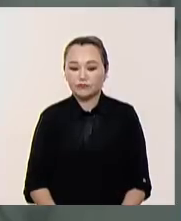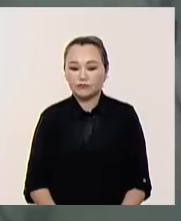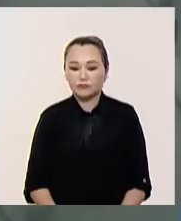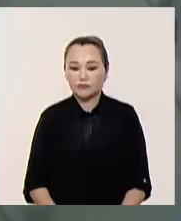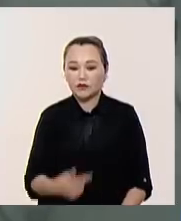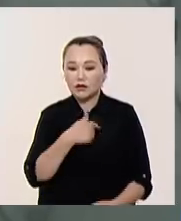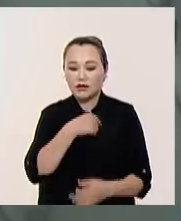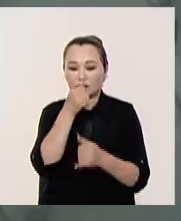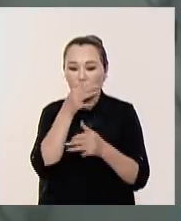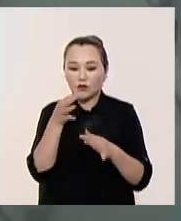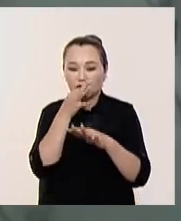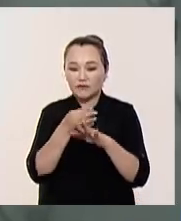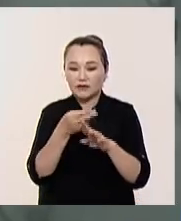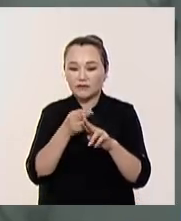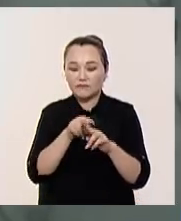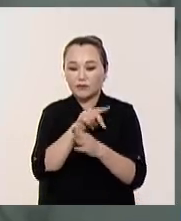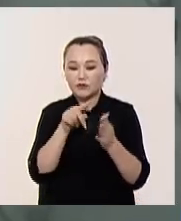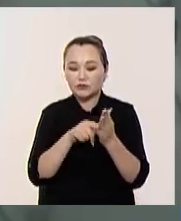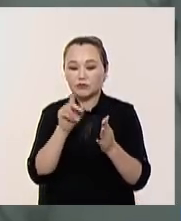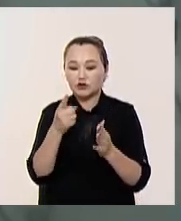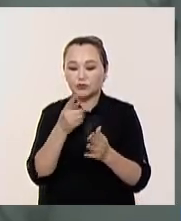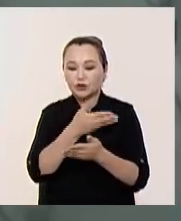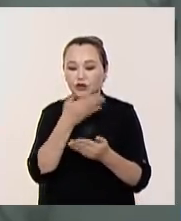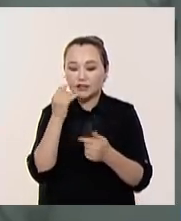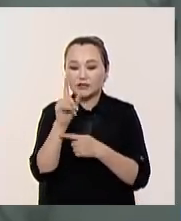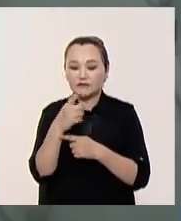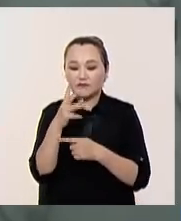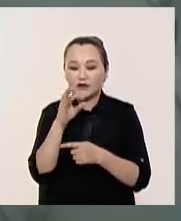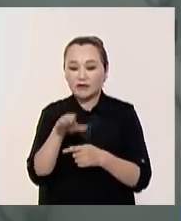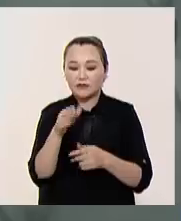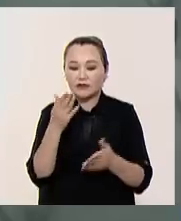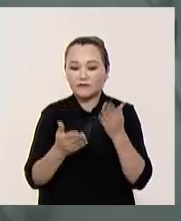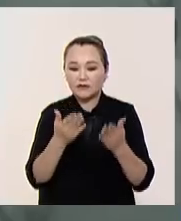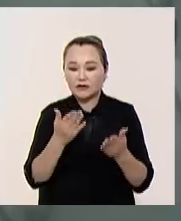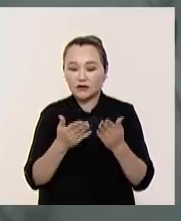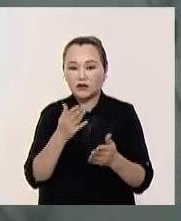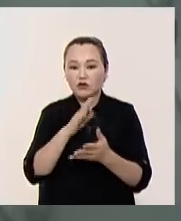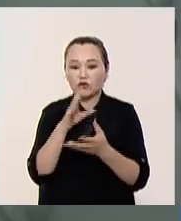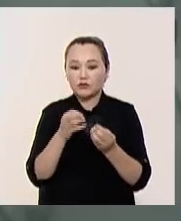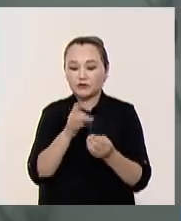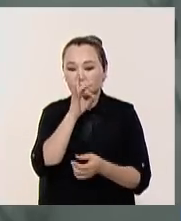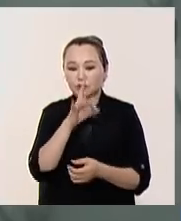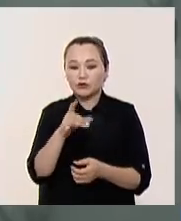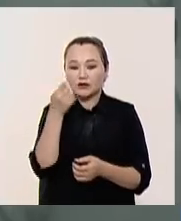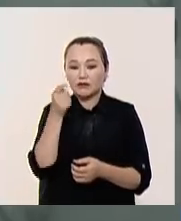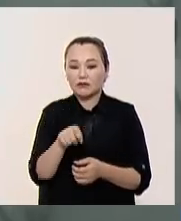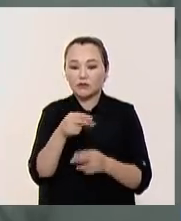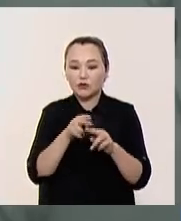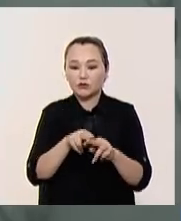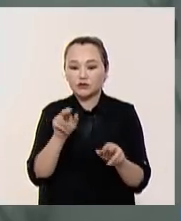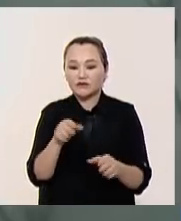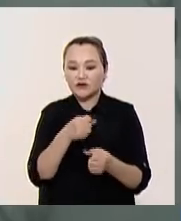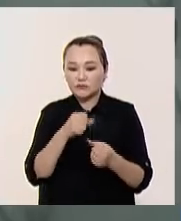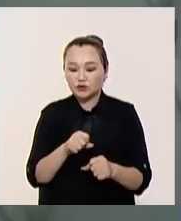Ой, я не могу вам ответить на этот вопрос, почему нет единого варианта. Единого варианта, наверное, в общем-то, не будет никогда, потому что это